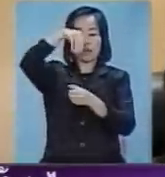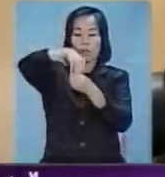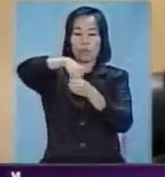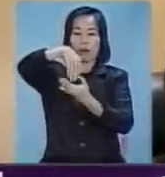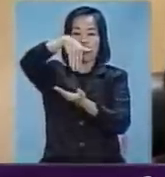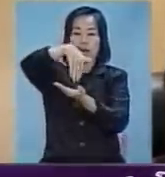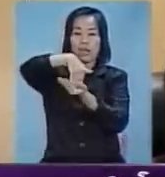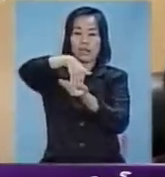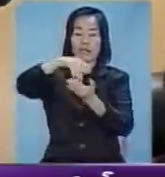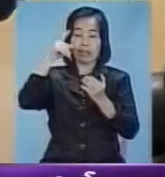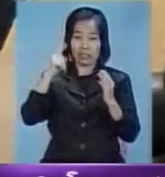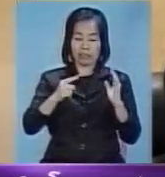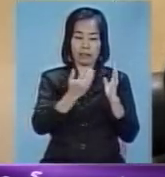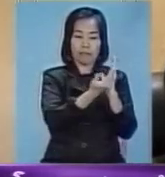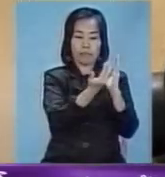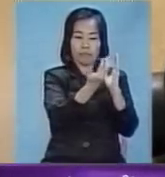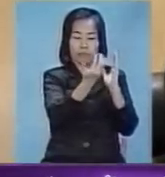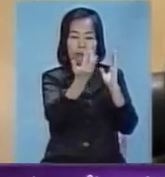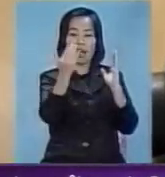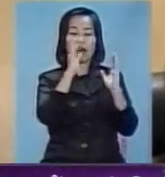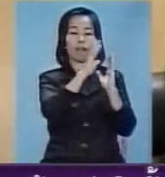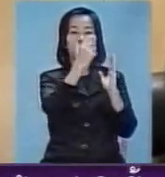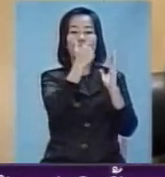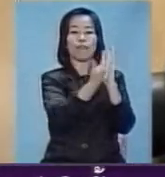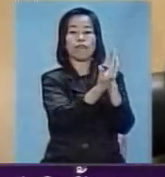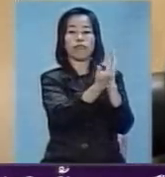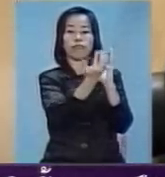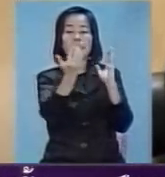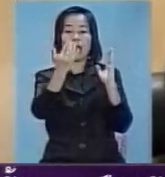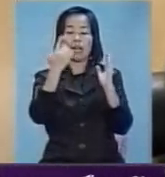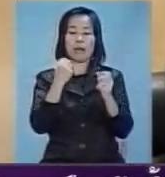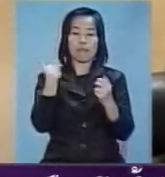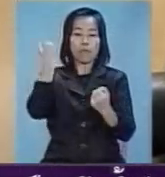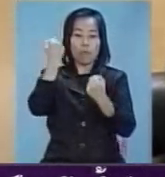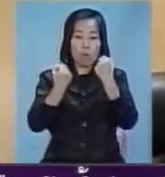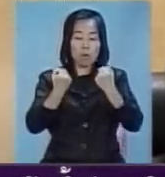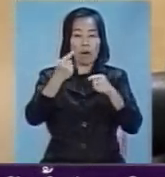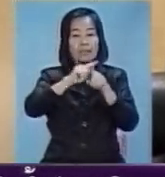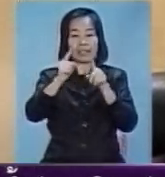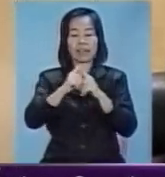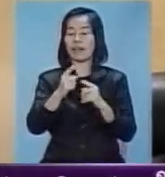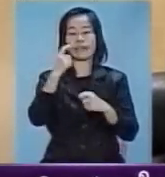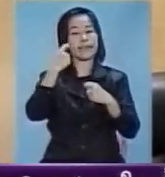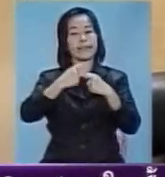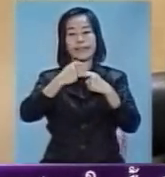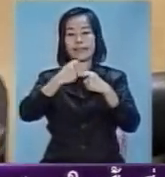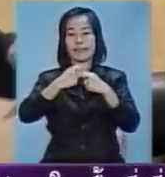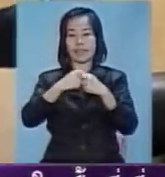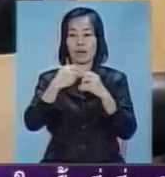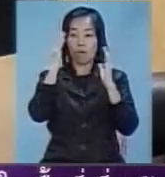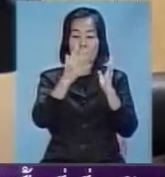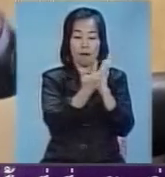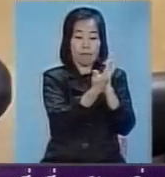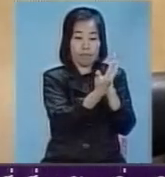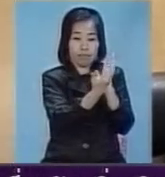แต่ตอนที่ทหารกำลังเคลื่อนกระบวนเข้มาแล้วครับที่ท่านบอกวาเอารถกรมามากมายนั่น ไม่ได้ผลลครับประชา